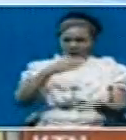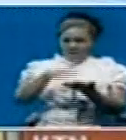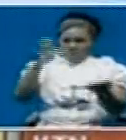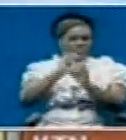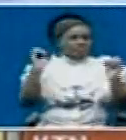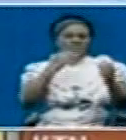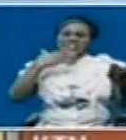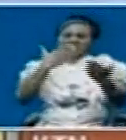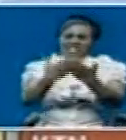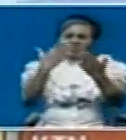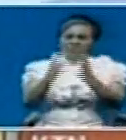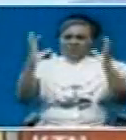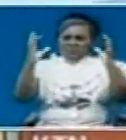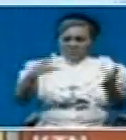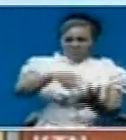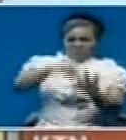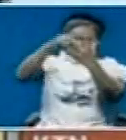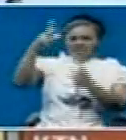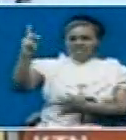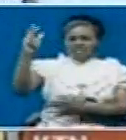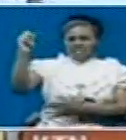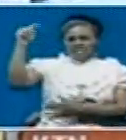Shukrani sana kwa kuchagua kutazama taarifa za KTN leo.